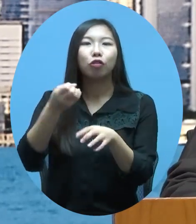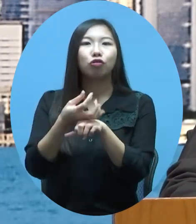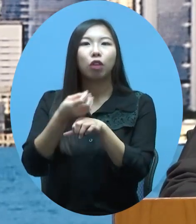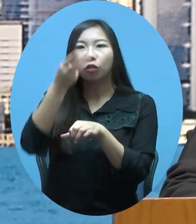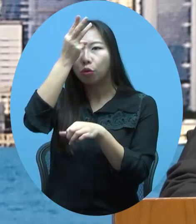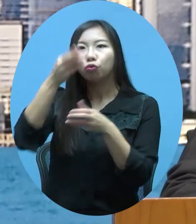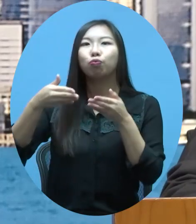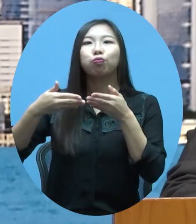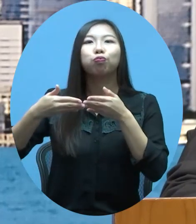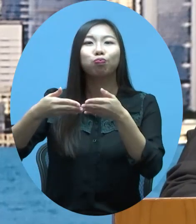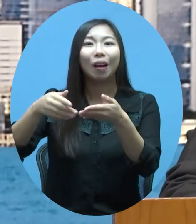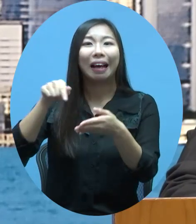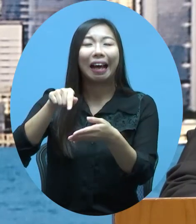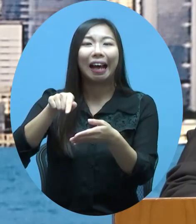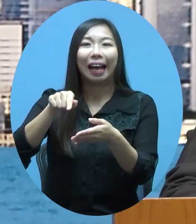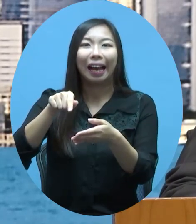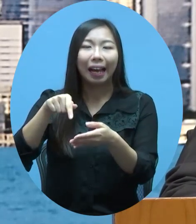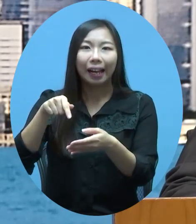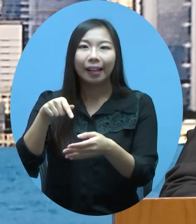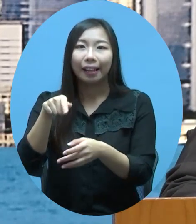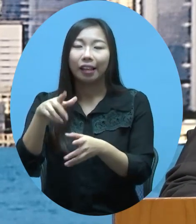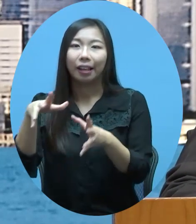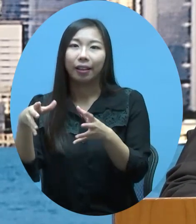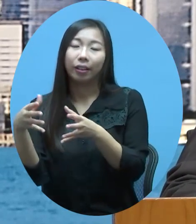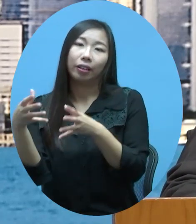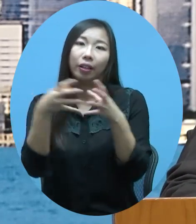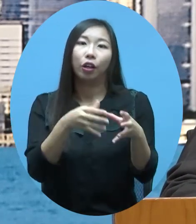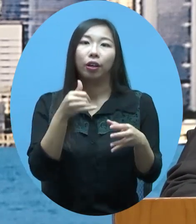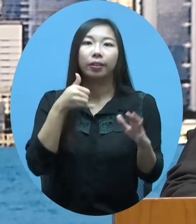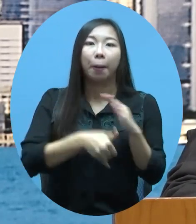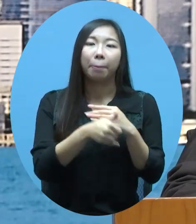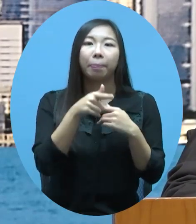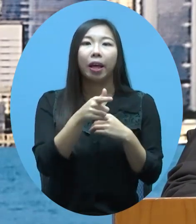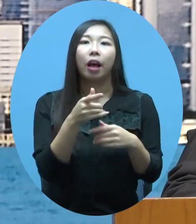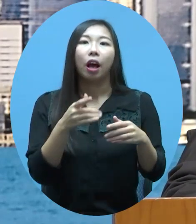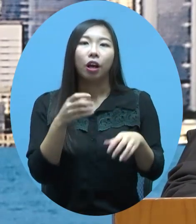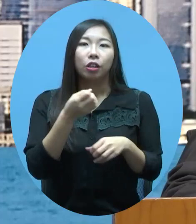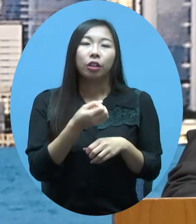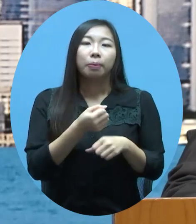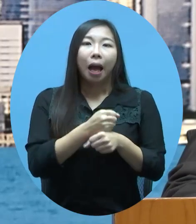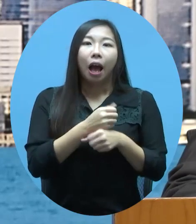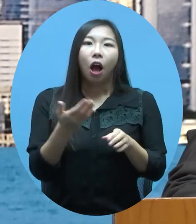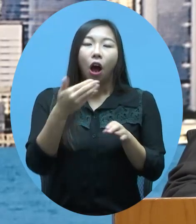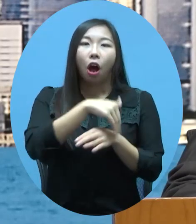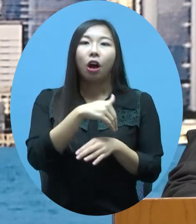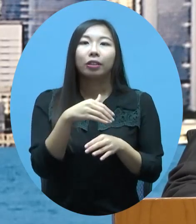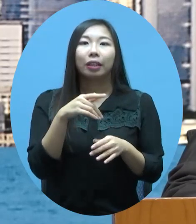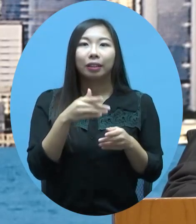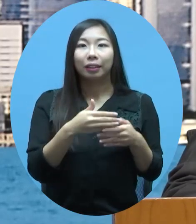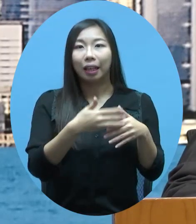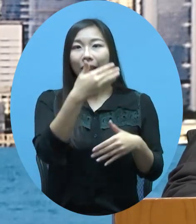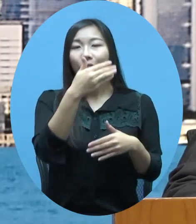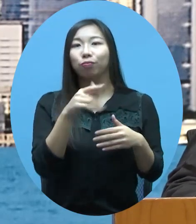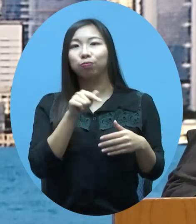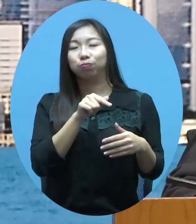先。鑽石公主號嗰度嗰啲，即係喺晉陽村嗰啲人士咧，咁因為都請咗香港大學啦，咁佢哋